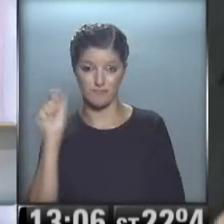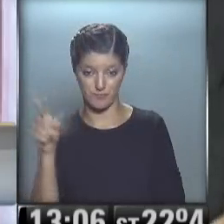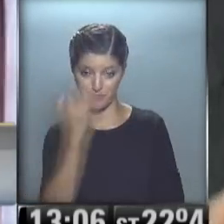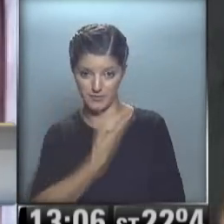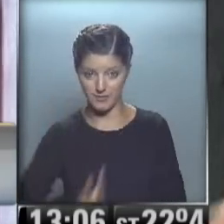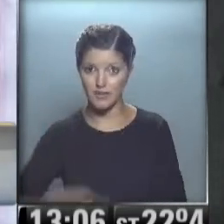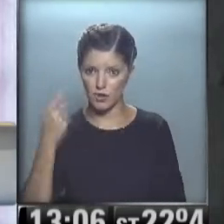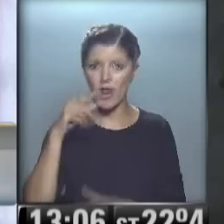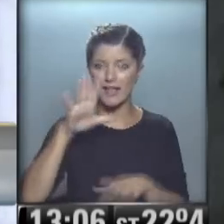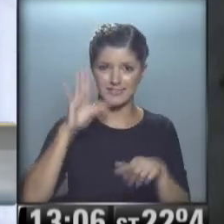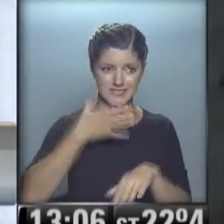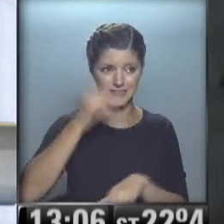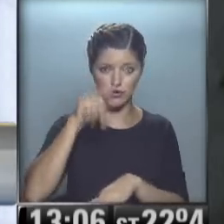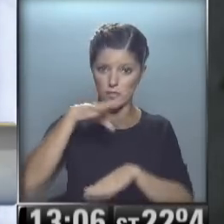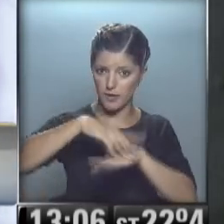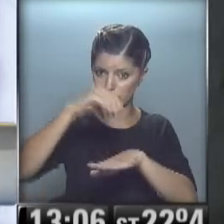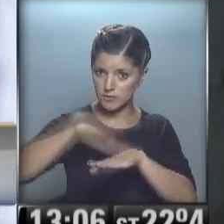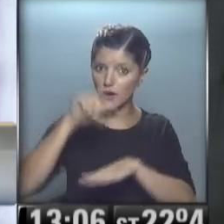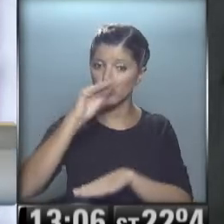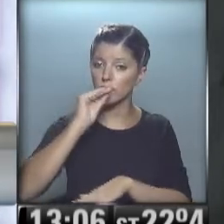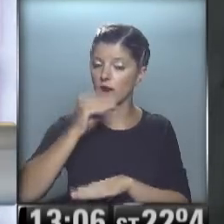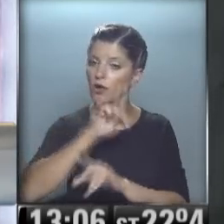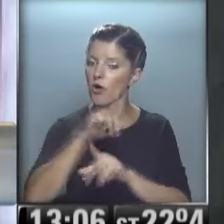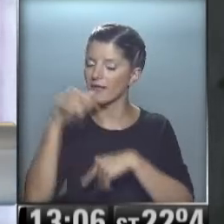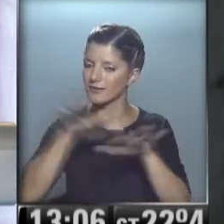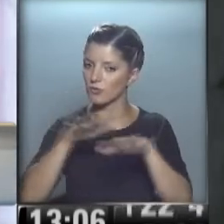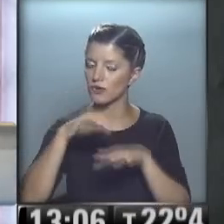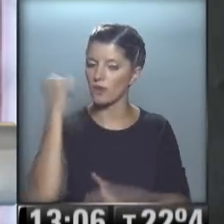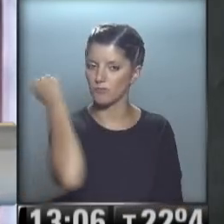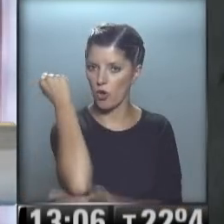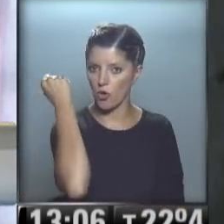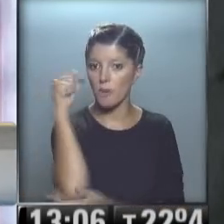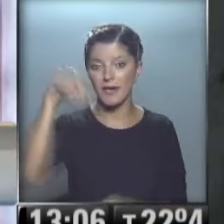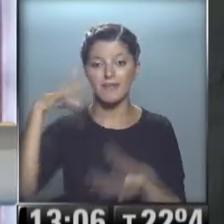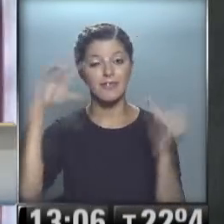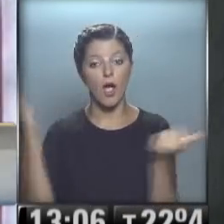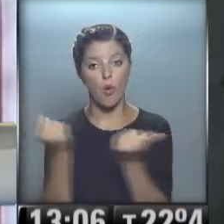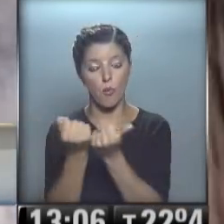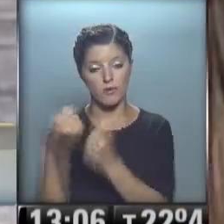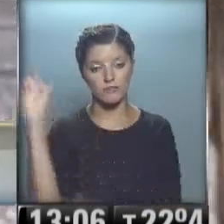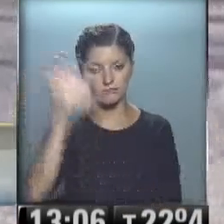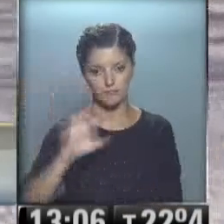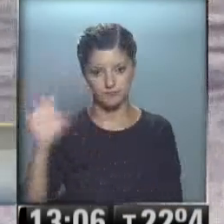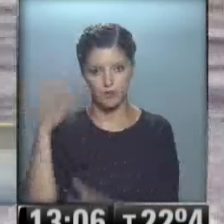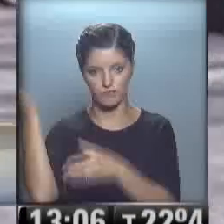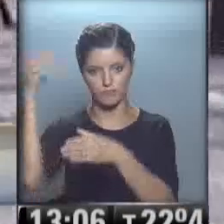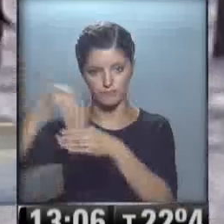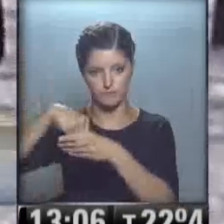decisión soberana de Ucrania, sino el impacto económico del acuerdo con la Unión Europea.